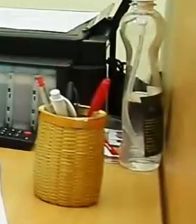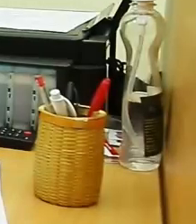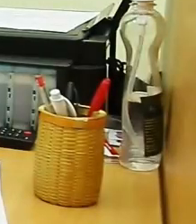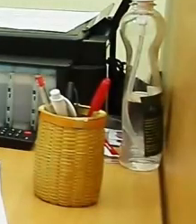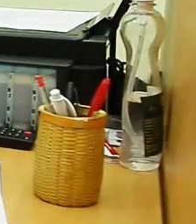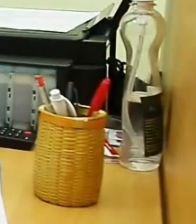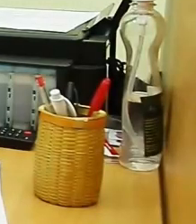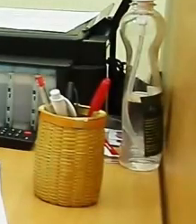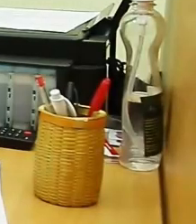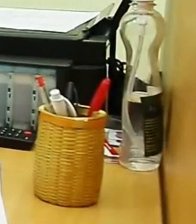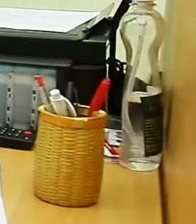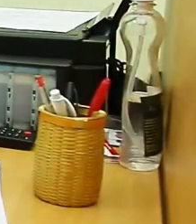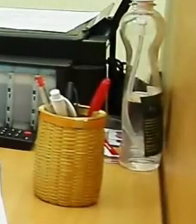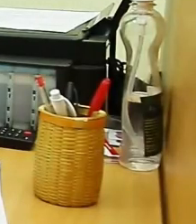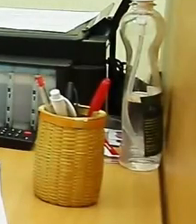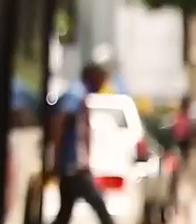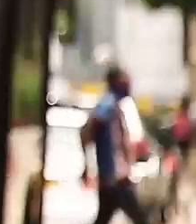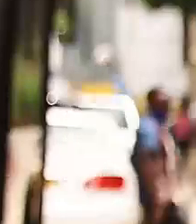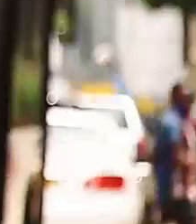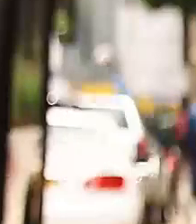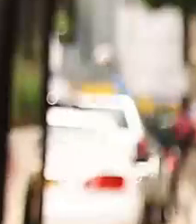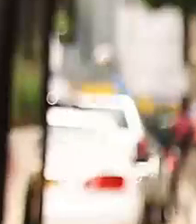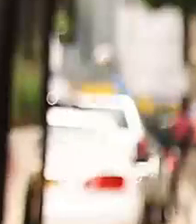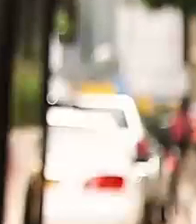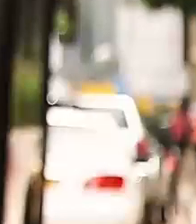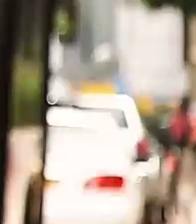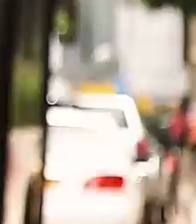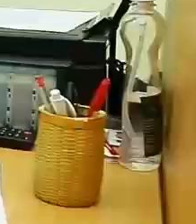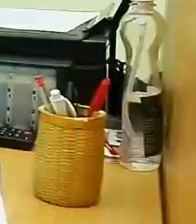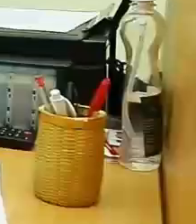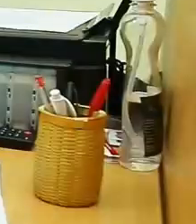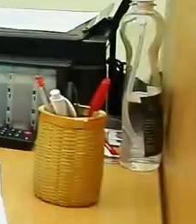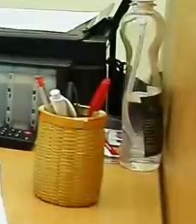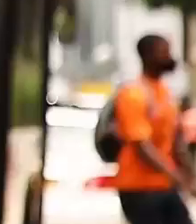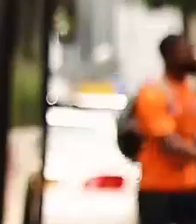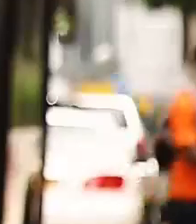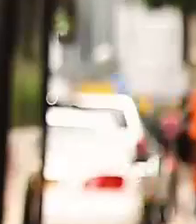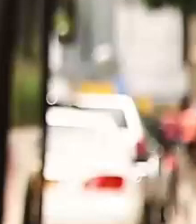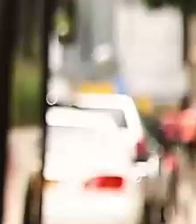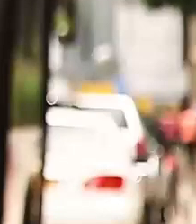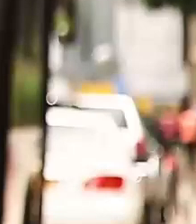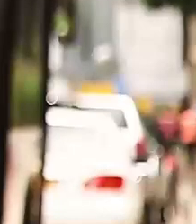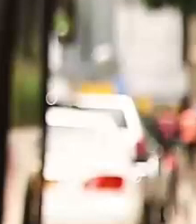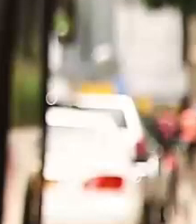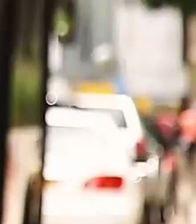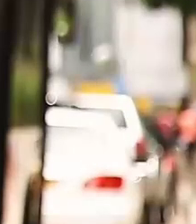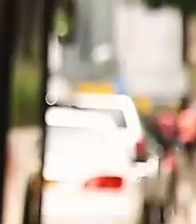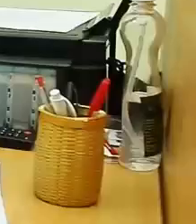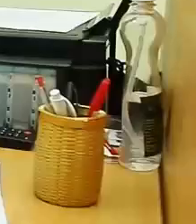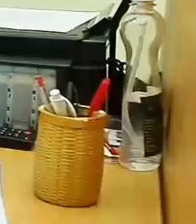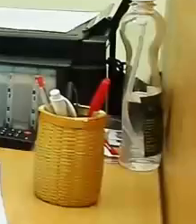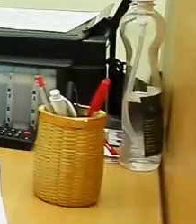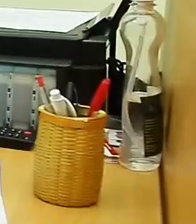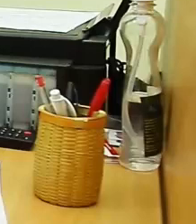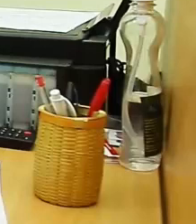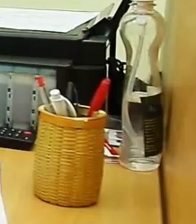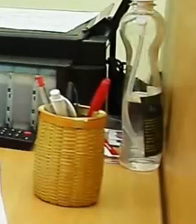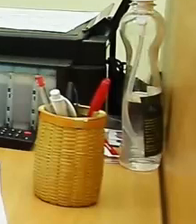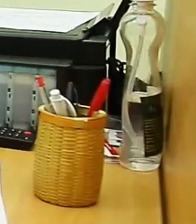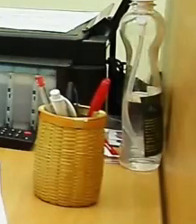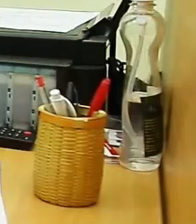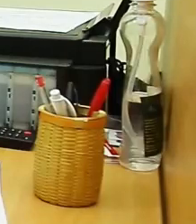Alo, Emma, sava, umeze neza? Ni. Sava keti. Oya shanje